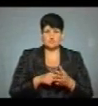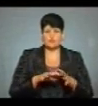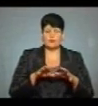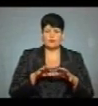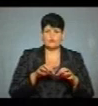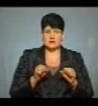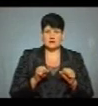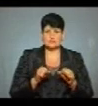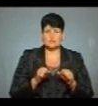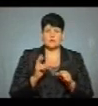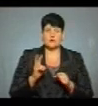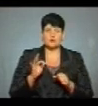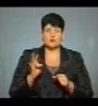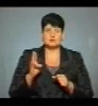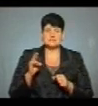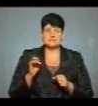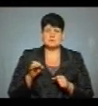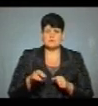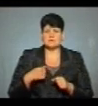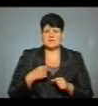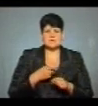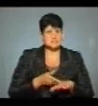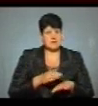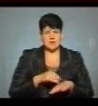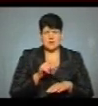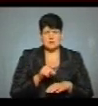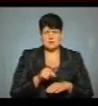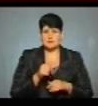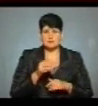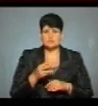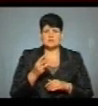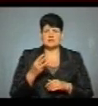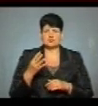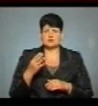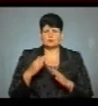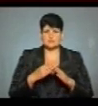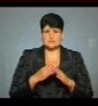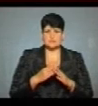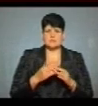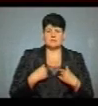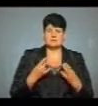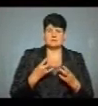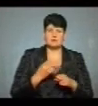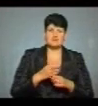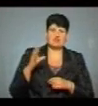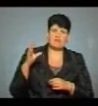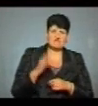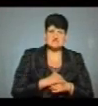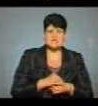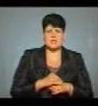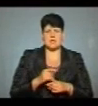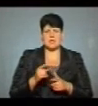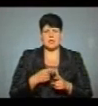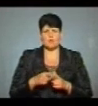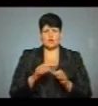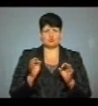концепцію. Вона дуже складна, тому що ми не можемо собі дозволити 3-4 будинки, нам треба робити все або нічого не робити. Тобто зараз в тому